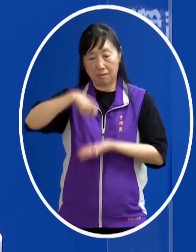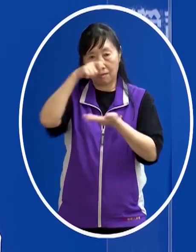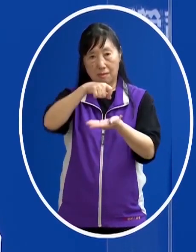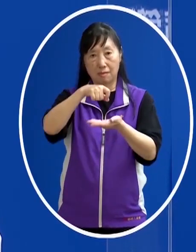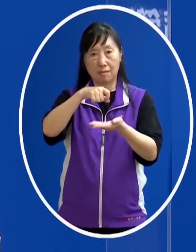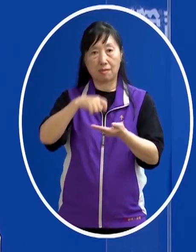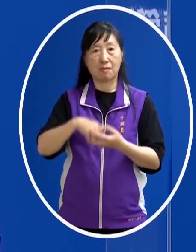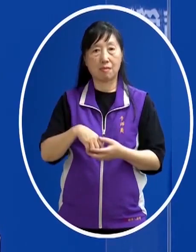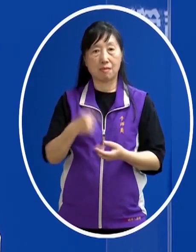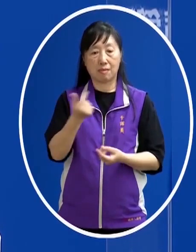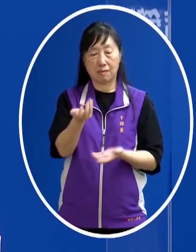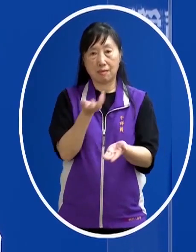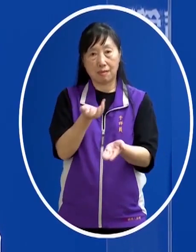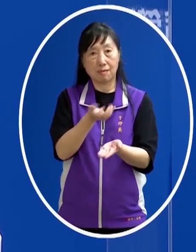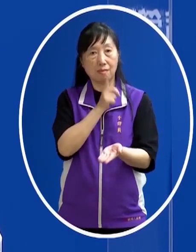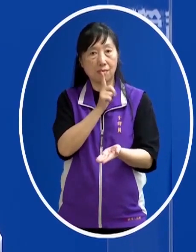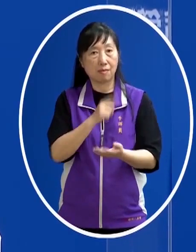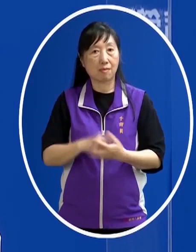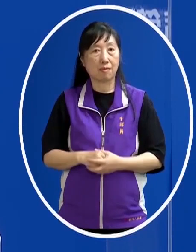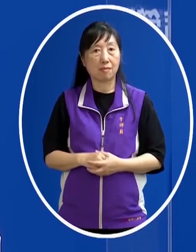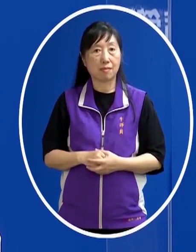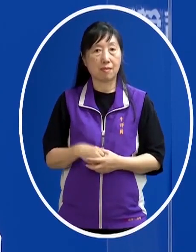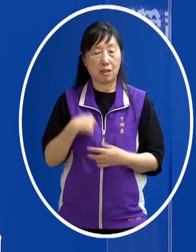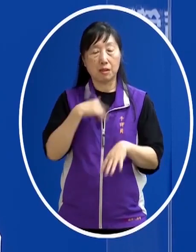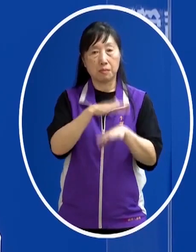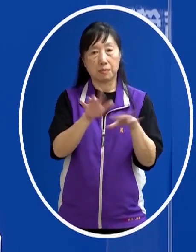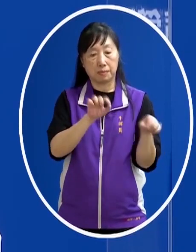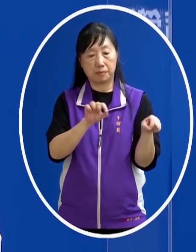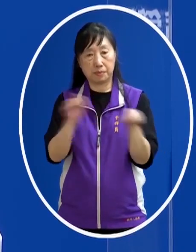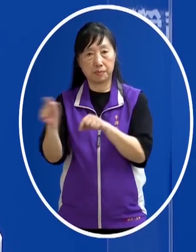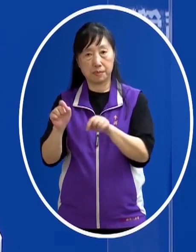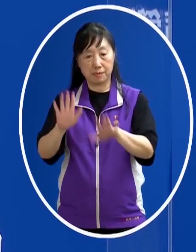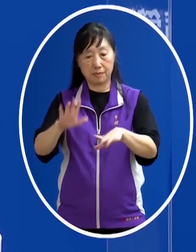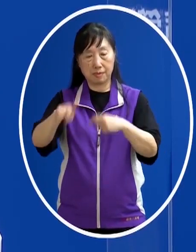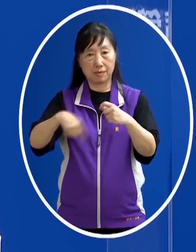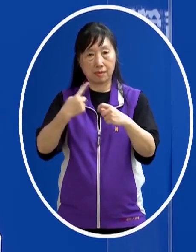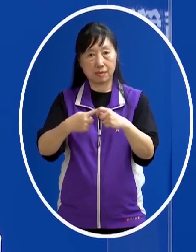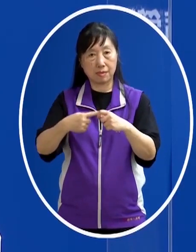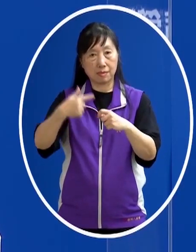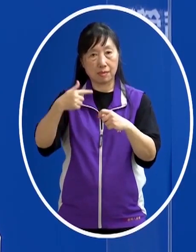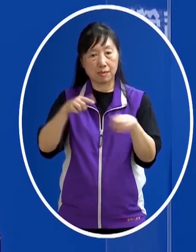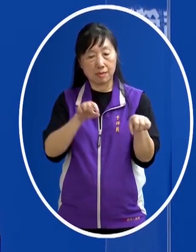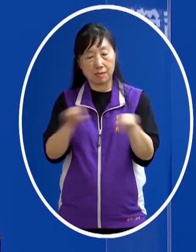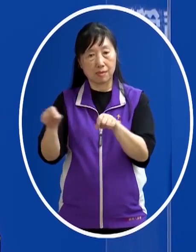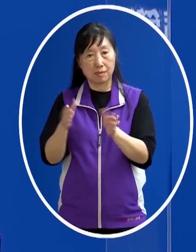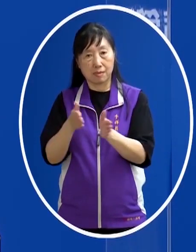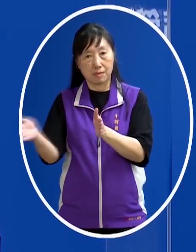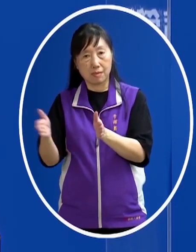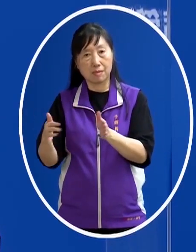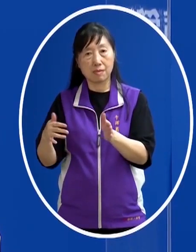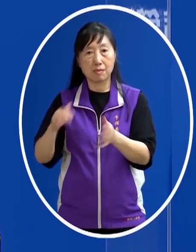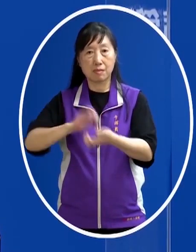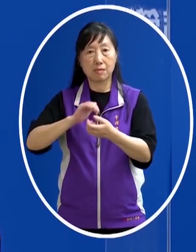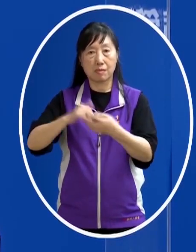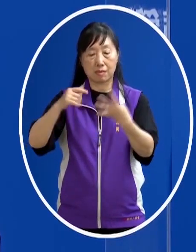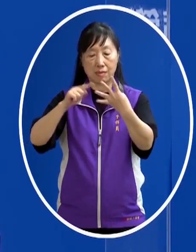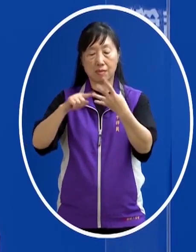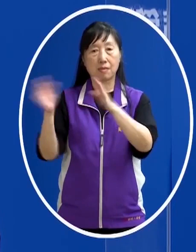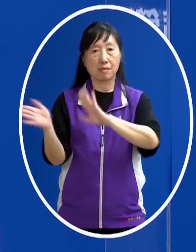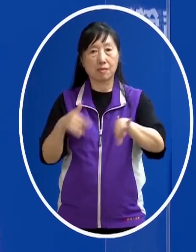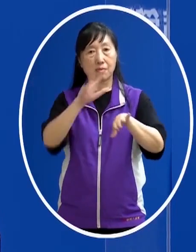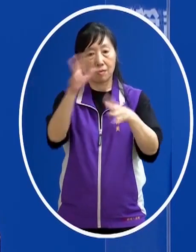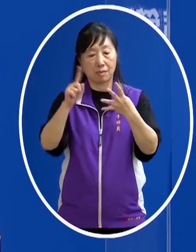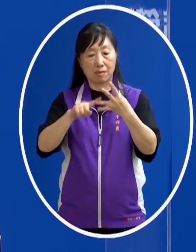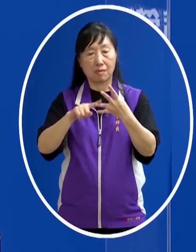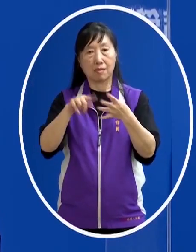如同我刚刚所说的，就是说我们会延到今年稍晚的时候，可能是秋天的时候它